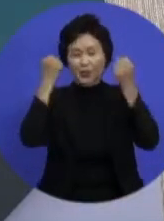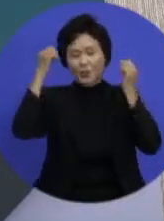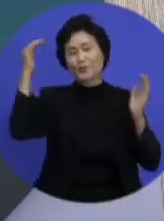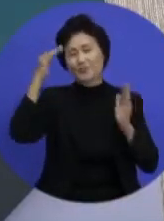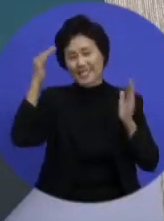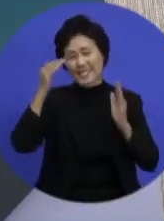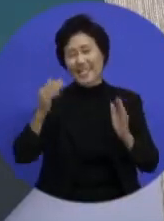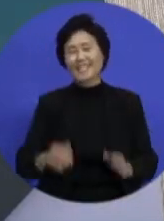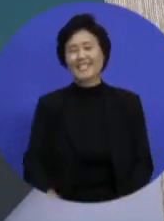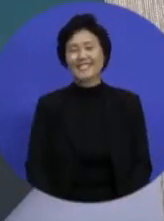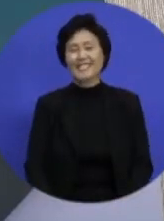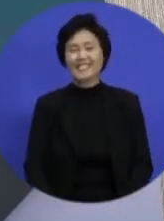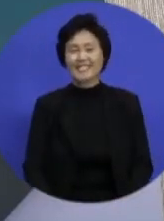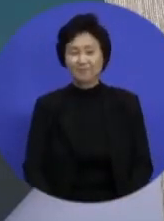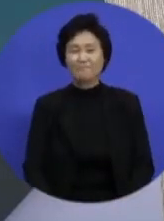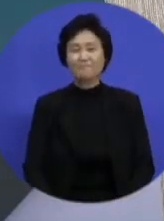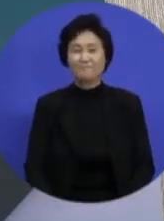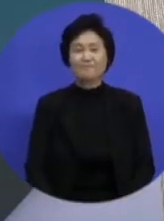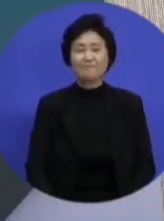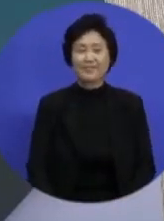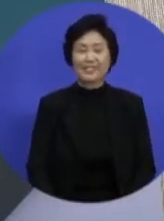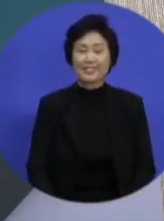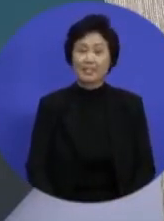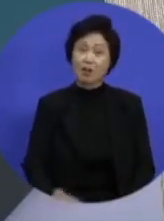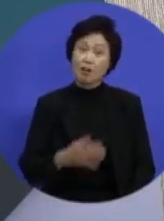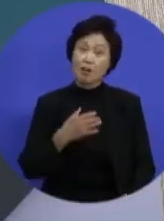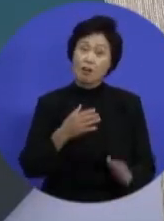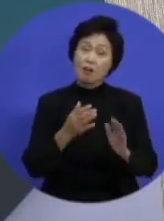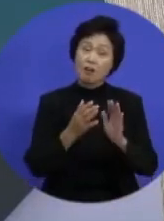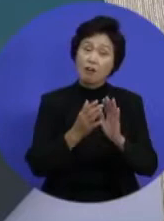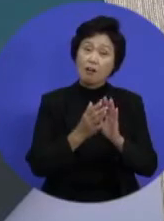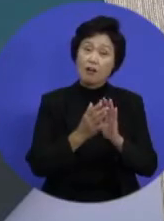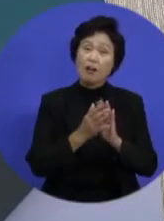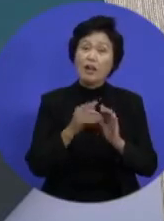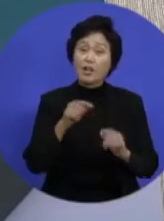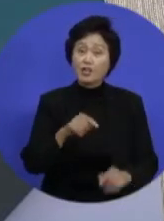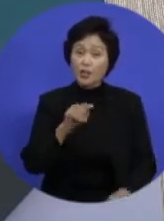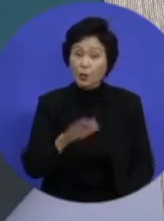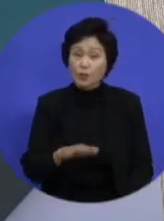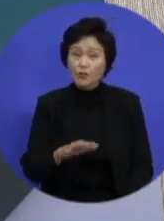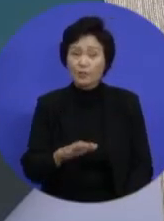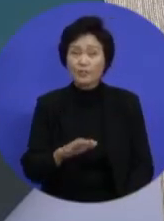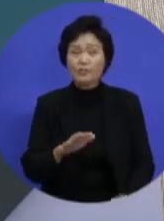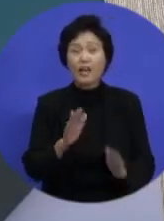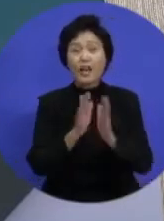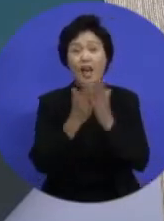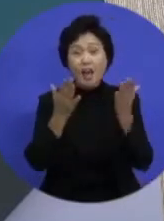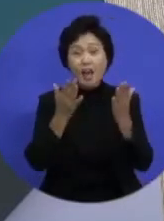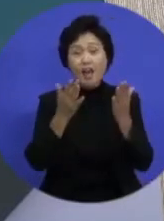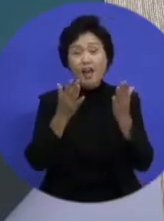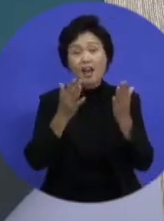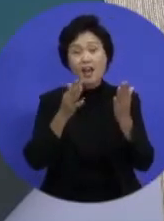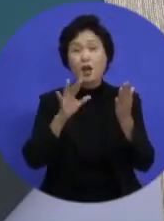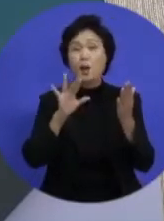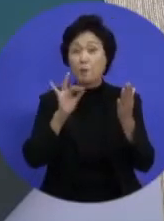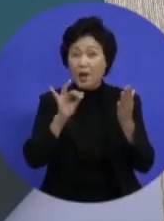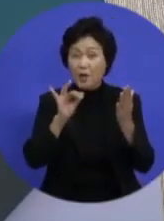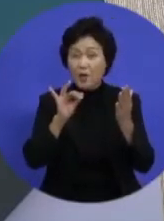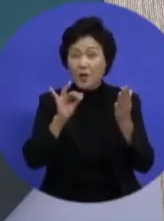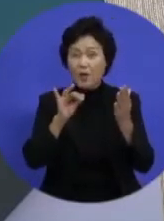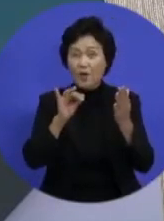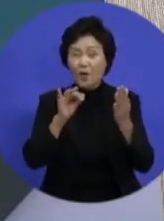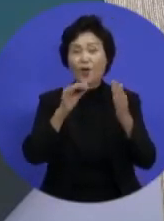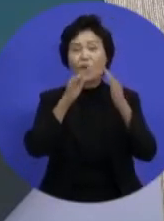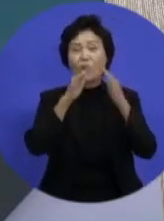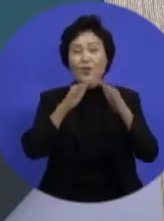다녔네, 그러니까 그 친구는. 네네 그렇습니다. 네. 유학을 왜냐면, 갔어요, 그럼. 네네. 근데 그 친구는 아예 이제 이곳의 백건 캠프서부터 네. 자랐기 때문에 네.